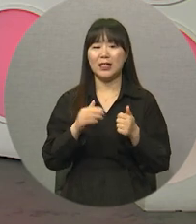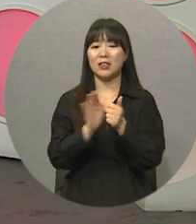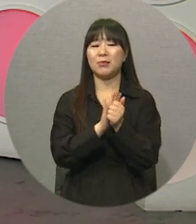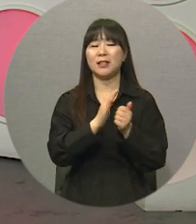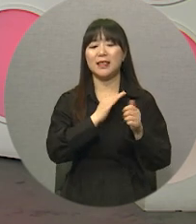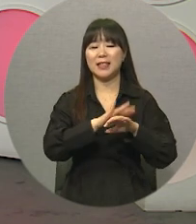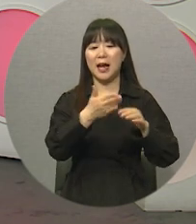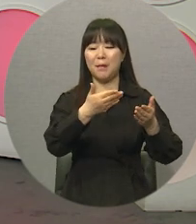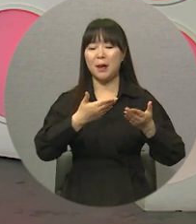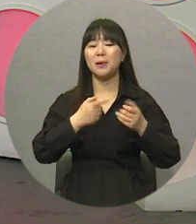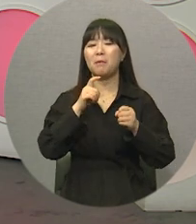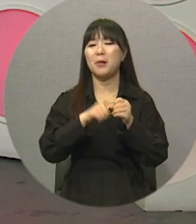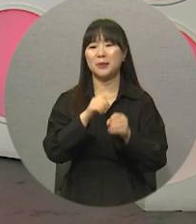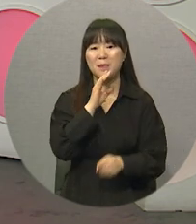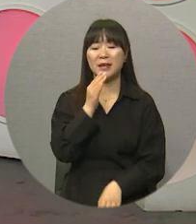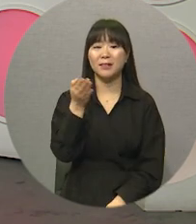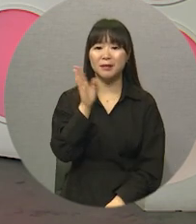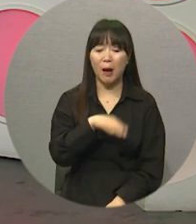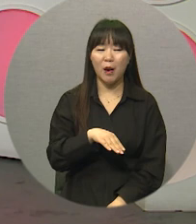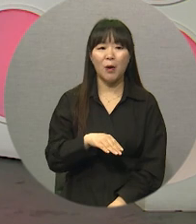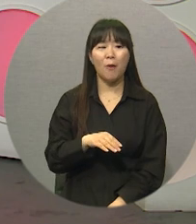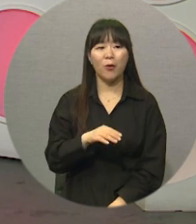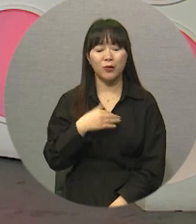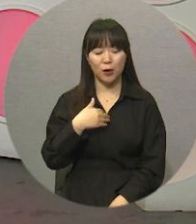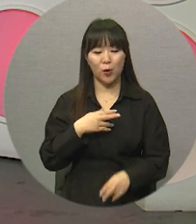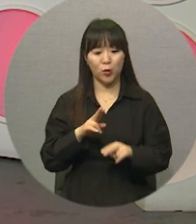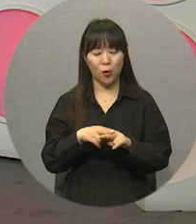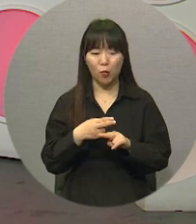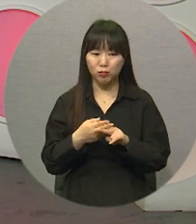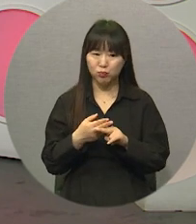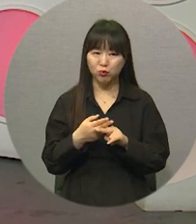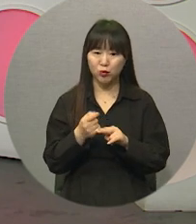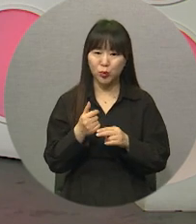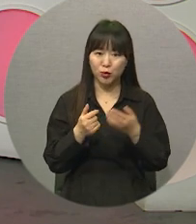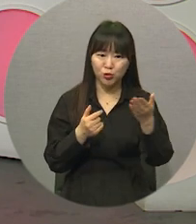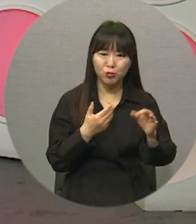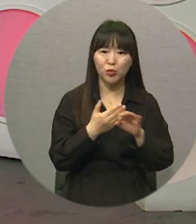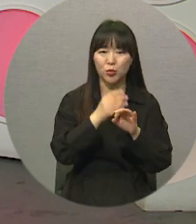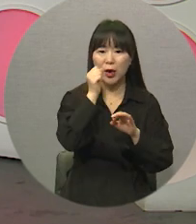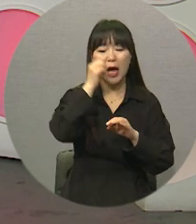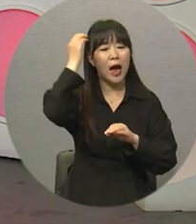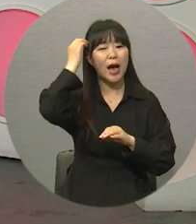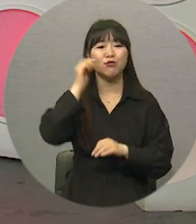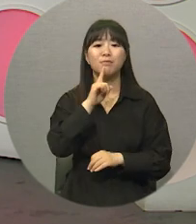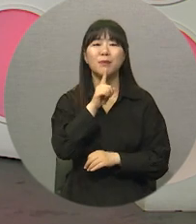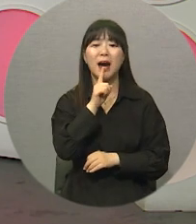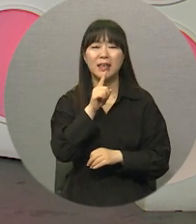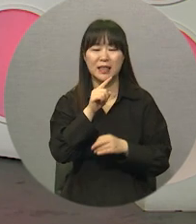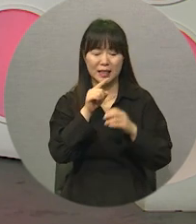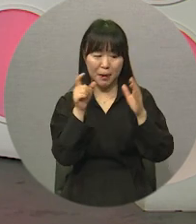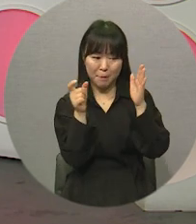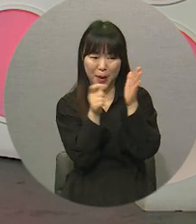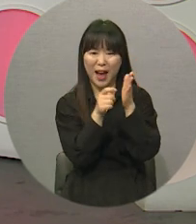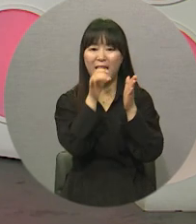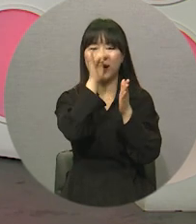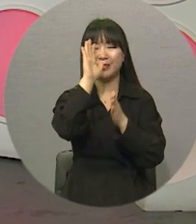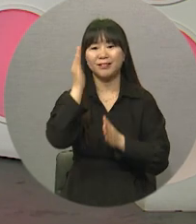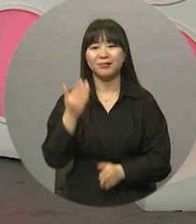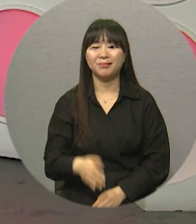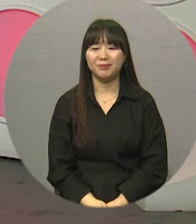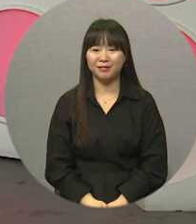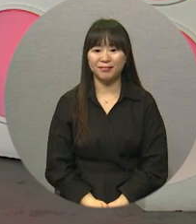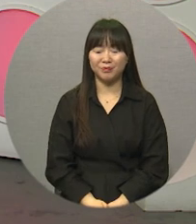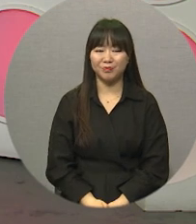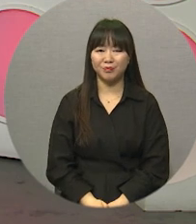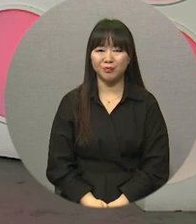잘 받으려고 하는 거지만 어쨌든 주면 엄청 좋아하더라고요. 거기에서 포인트는 한국말이 써 있어야 돼.